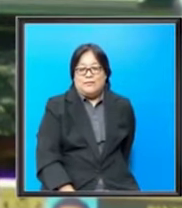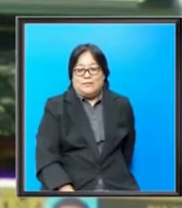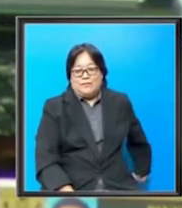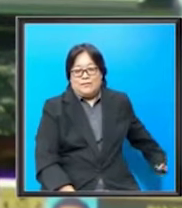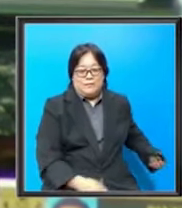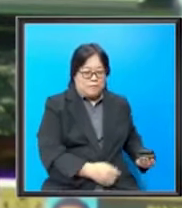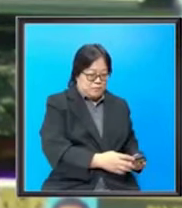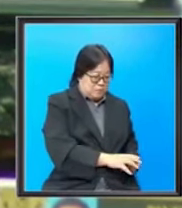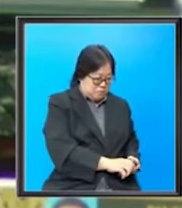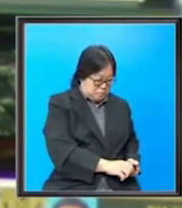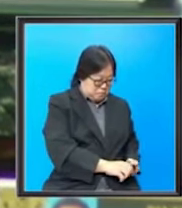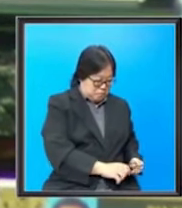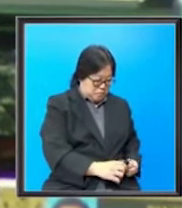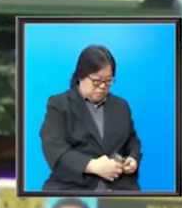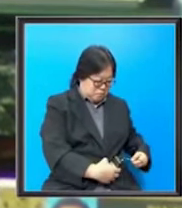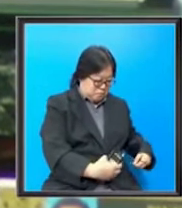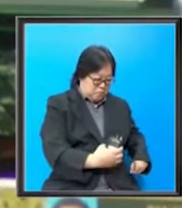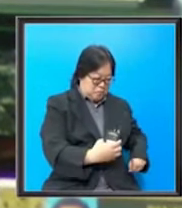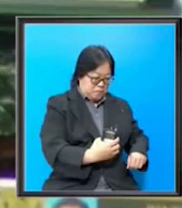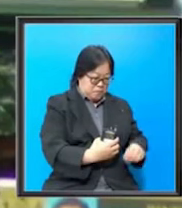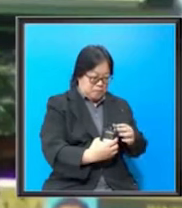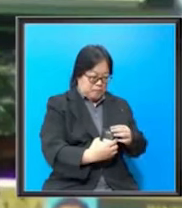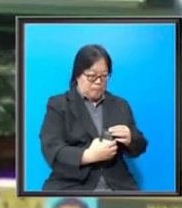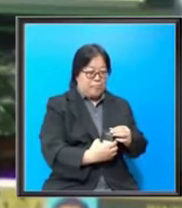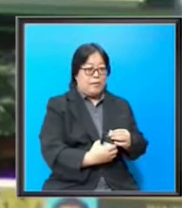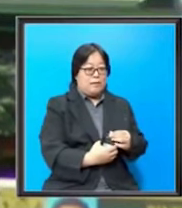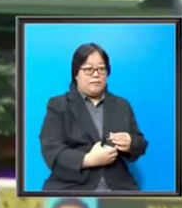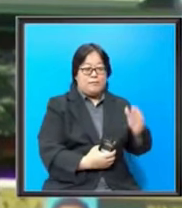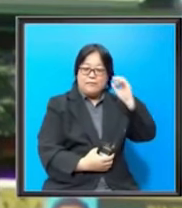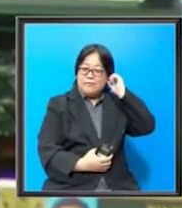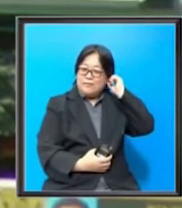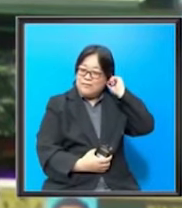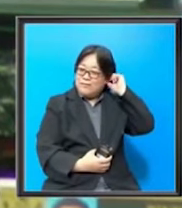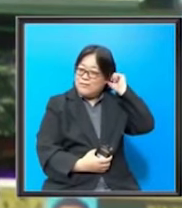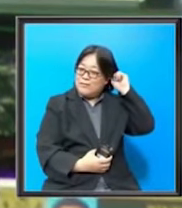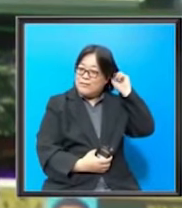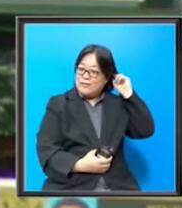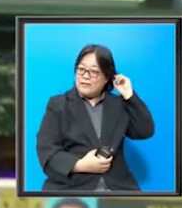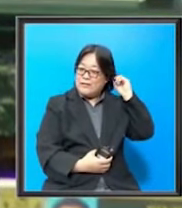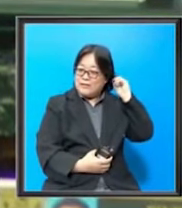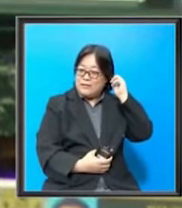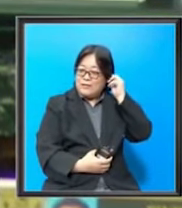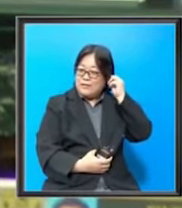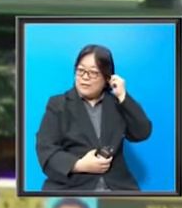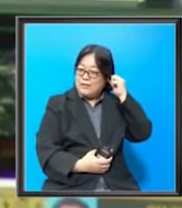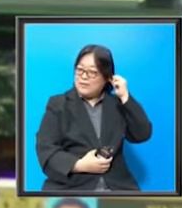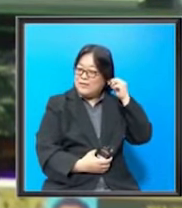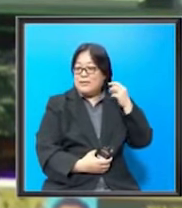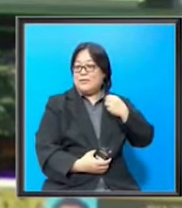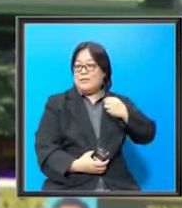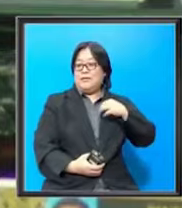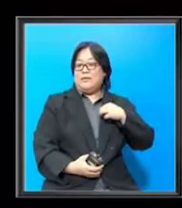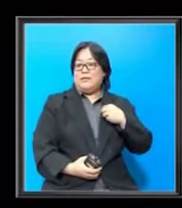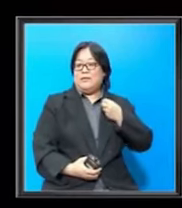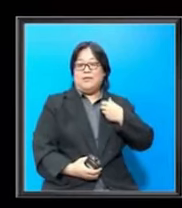saya, put. Ini time boleh debat dengan saya. Jangan cakap tembir arang ya. Kena batangan, sebut butiran mana